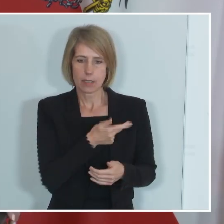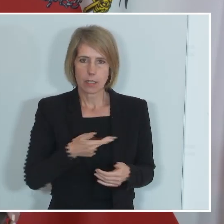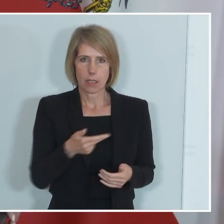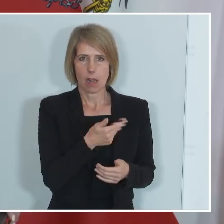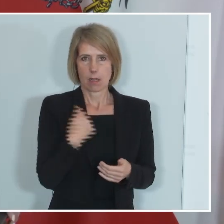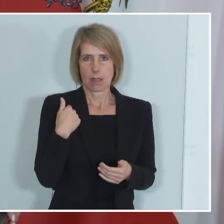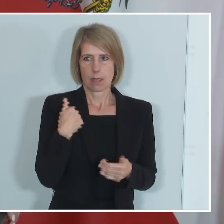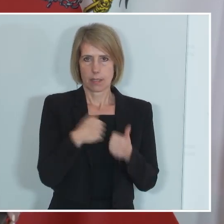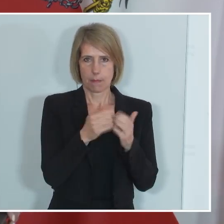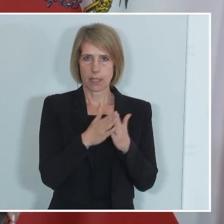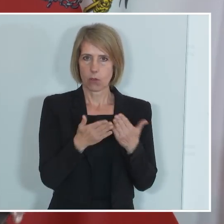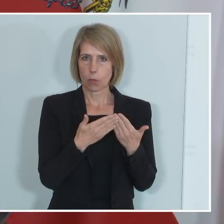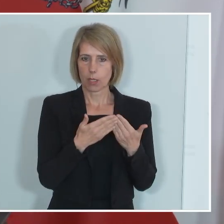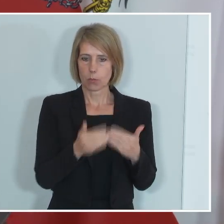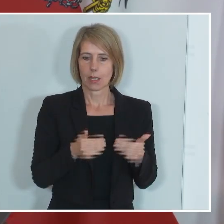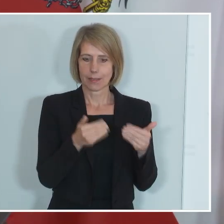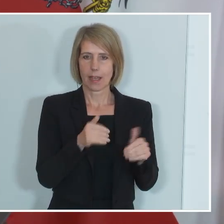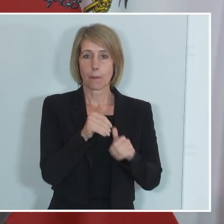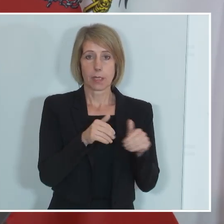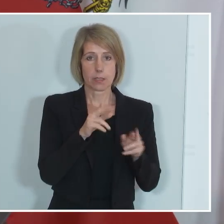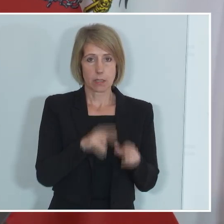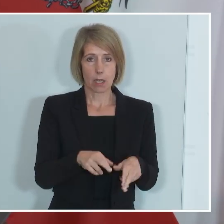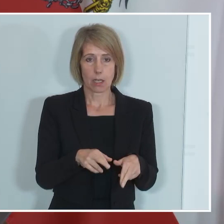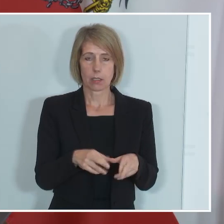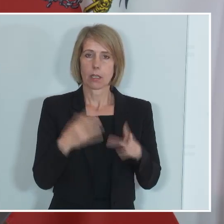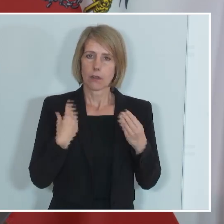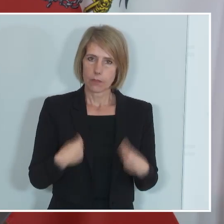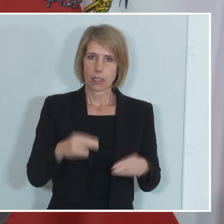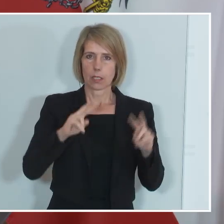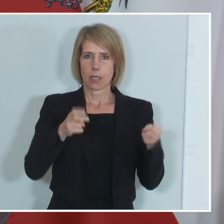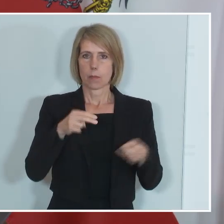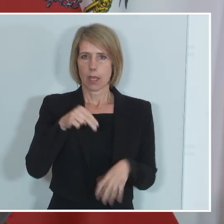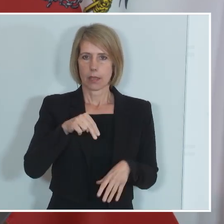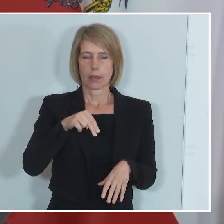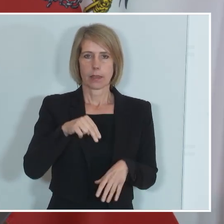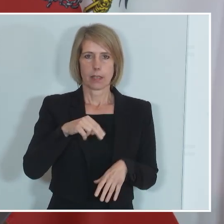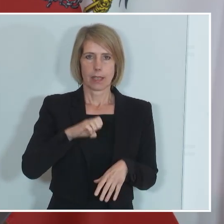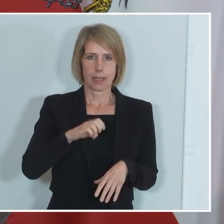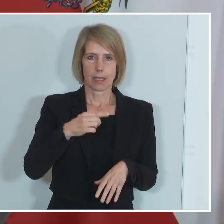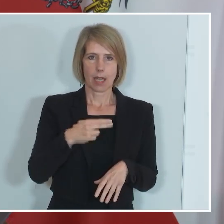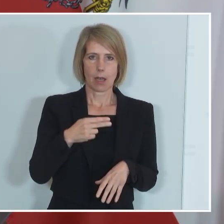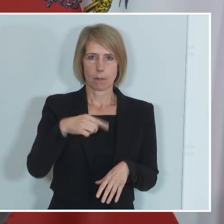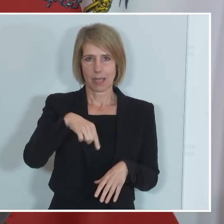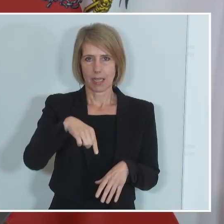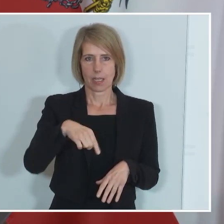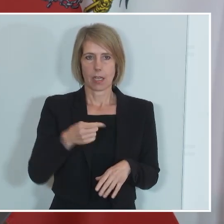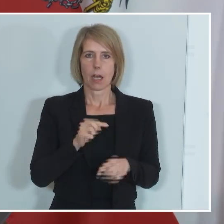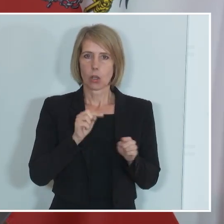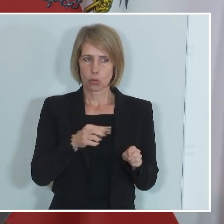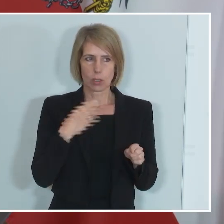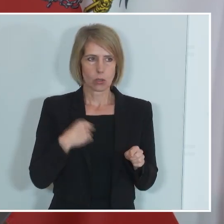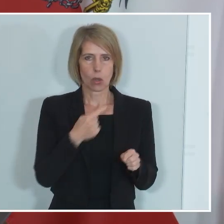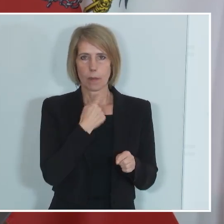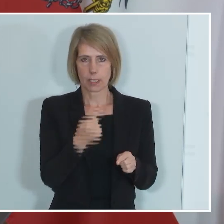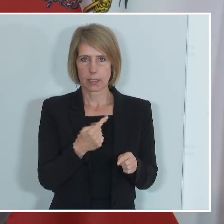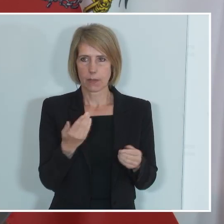auch letzten Mittwoch nach dem Ministerrat, insbesondere wieder zum Thema NEKP. Und ich habe auch hier noch einmal klargemacht,